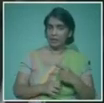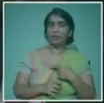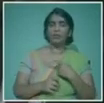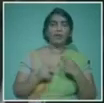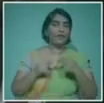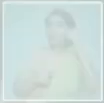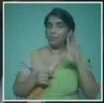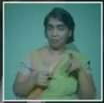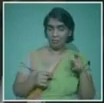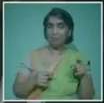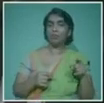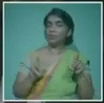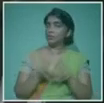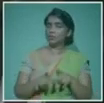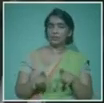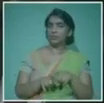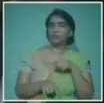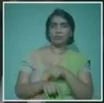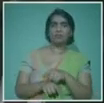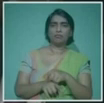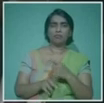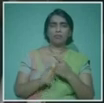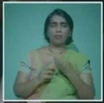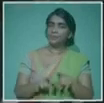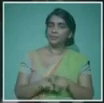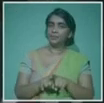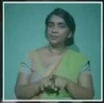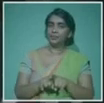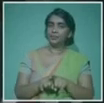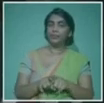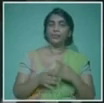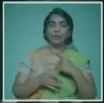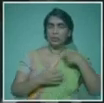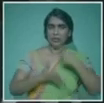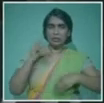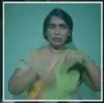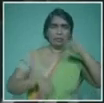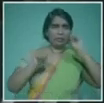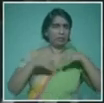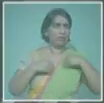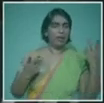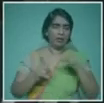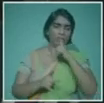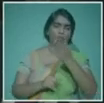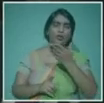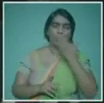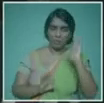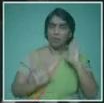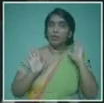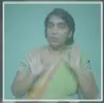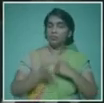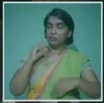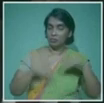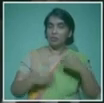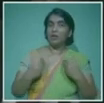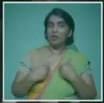පක්ෂ බලාපොරොත්තු වුණු ආකාරයට නෙමෙයි උන්ට ප්‍රතිඵලයක් ආවේ. ජනවර්මක් නැහැ කියලා ප්‍රකාශ කරන්න පුළුවන්. නමුත් ජනවර්ම තිබෙන